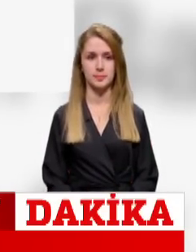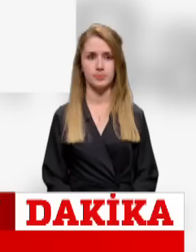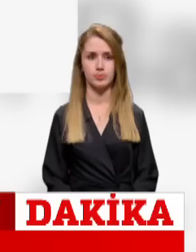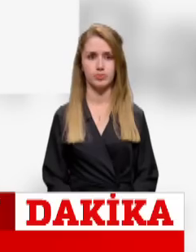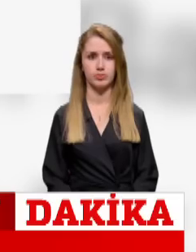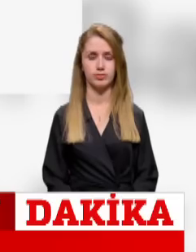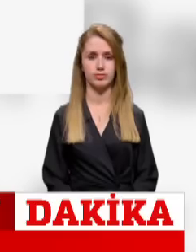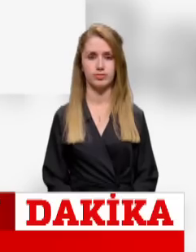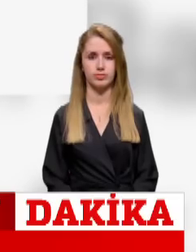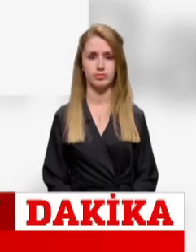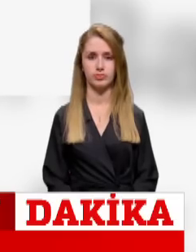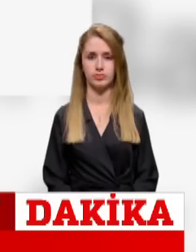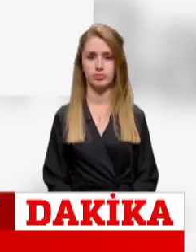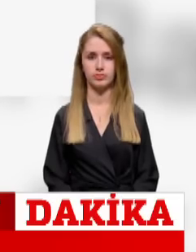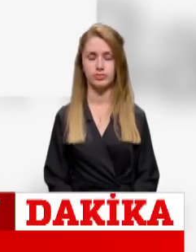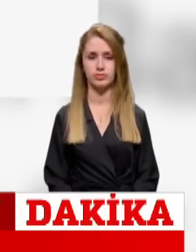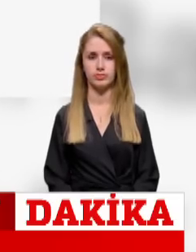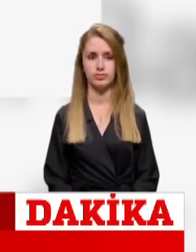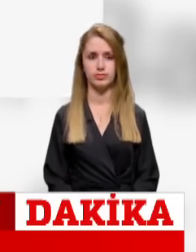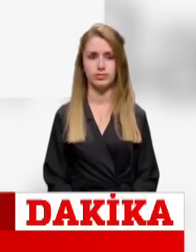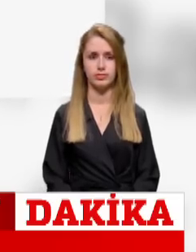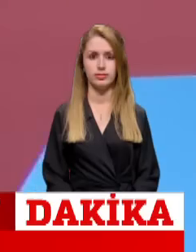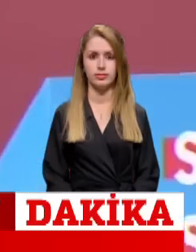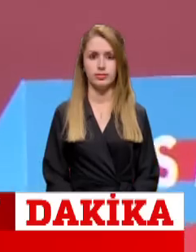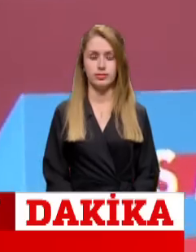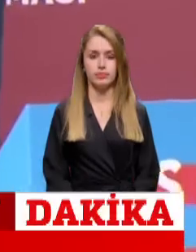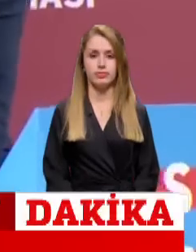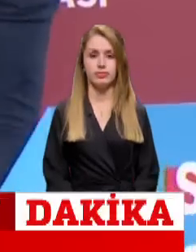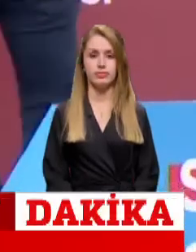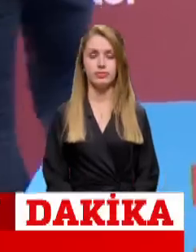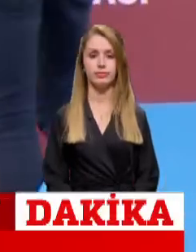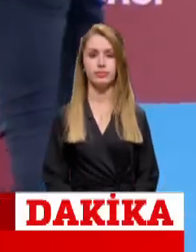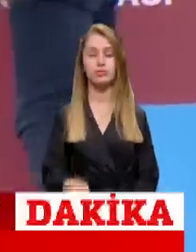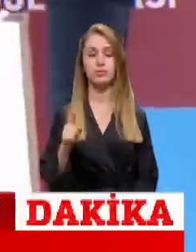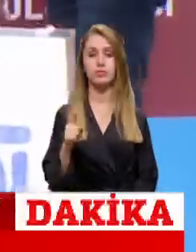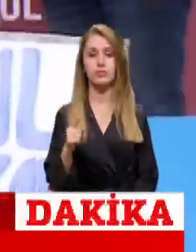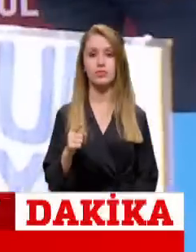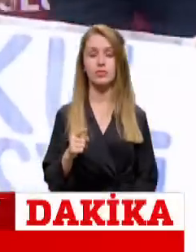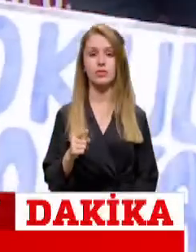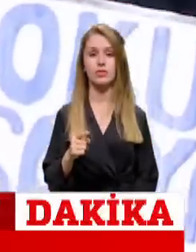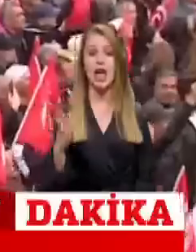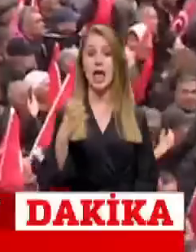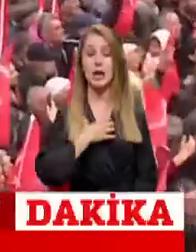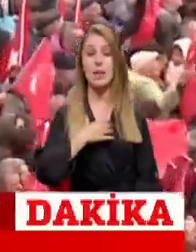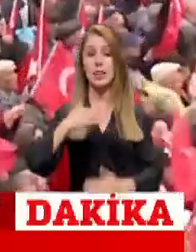Ekrem Başkanı, bununla durduramazlar. Vız gelir tırıs gider. Egemenlik kayıtsız